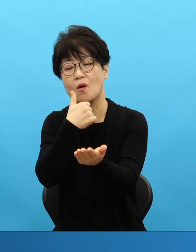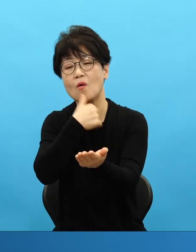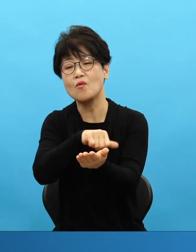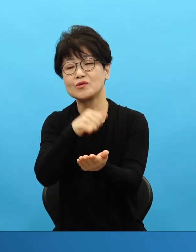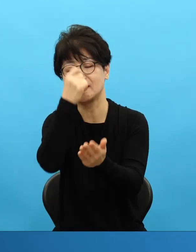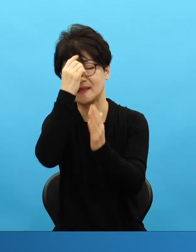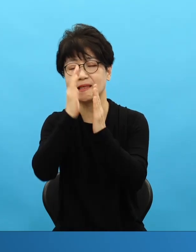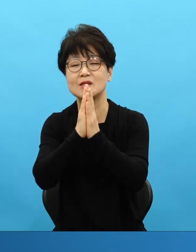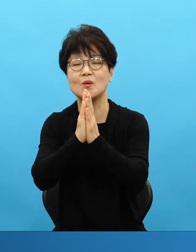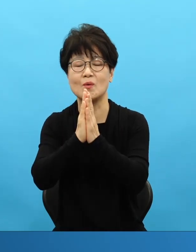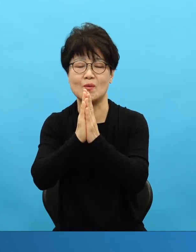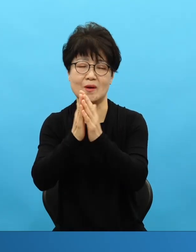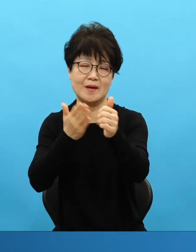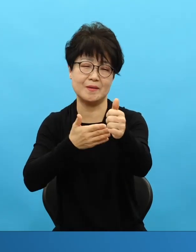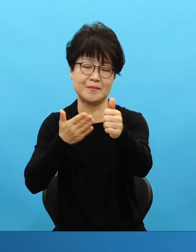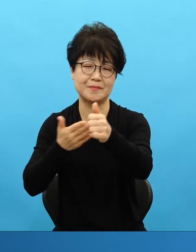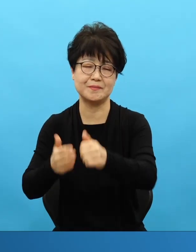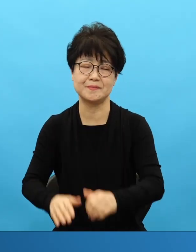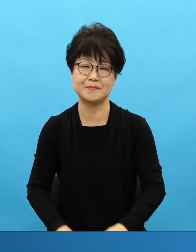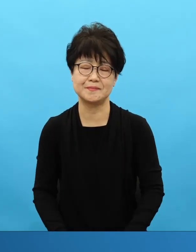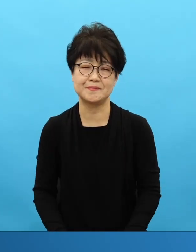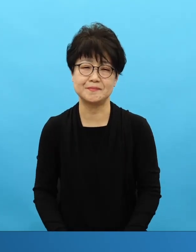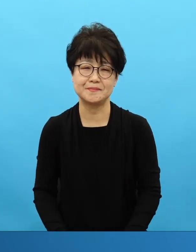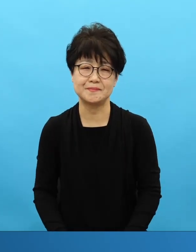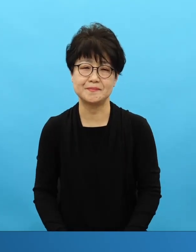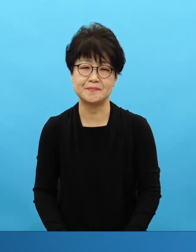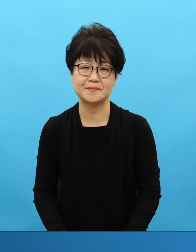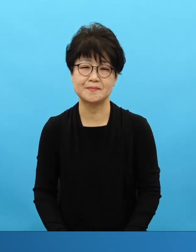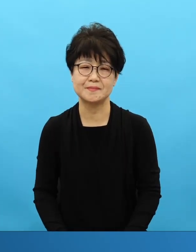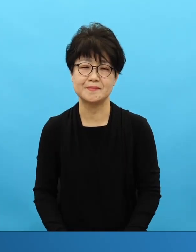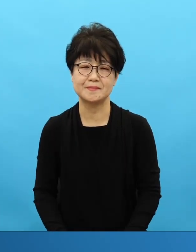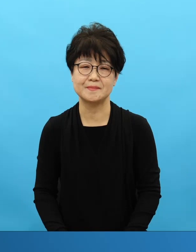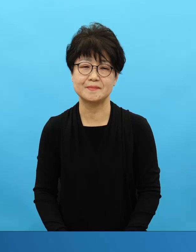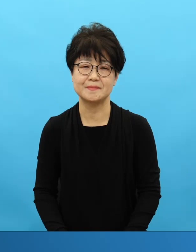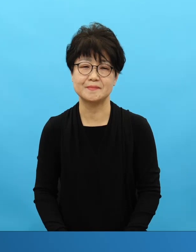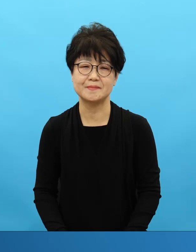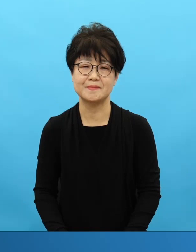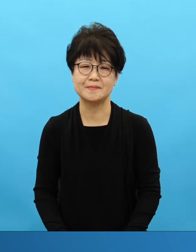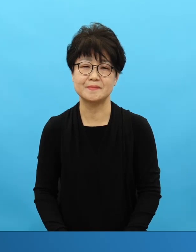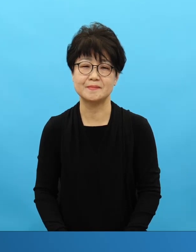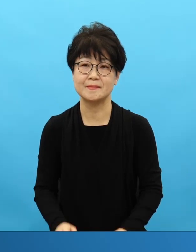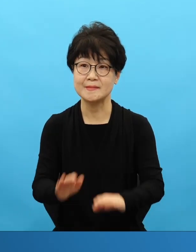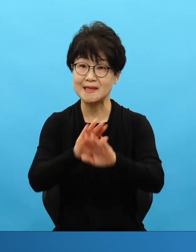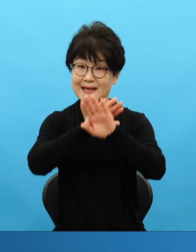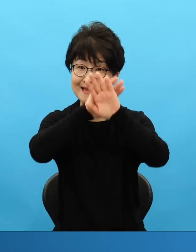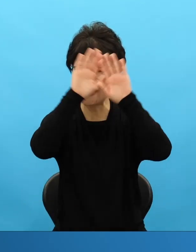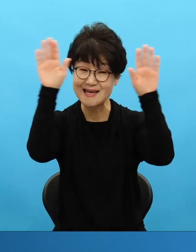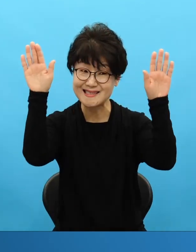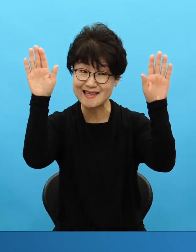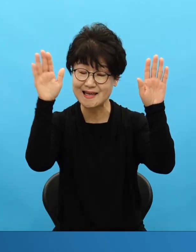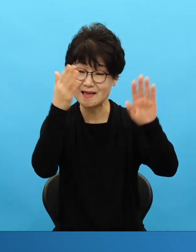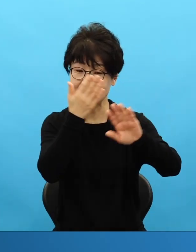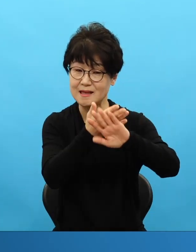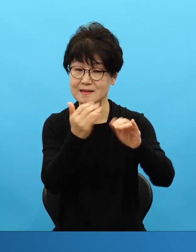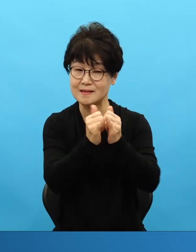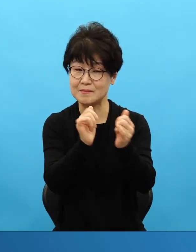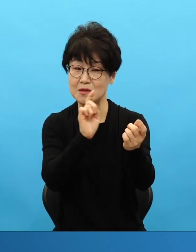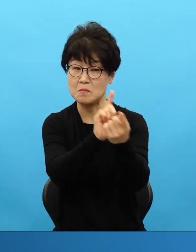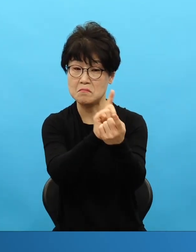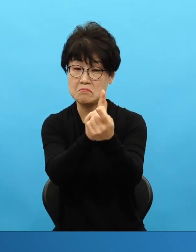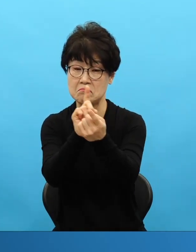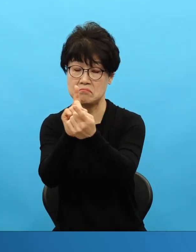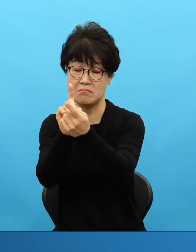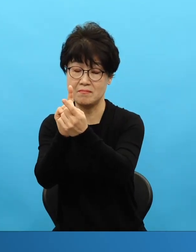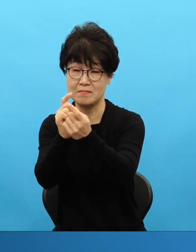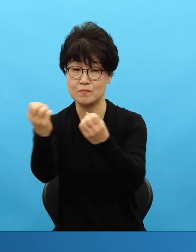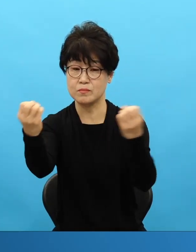5 minutes. 이제 낮에 사람 만나면 뭐 여러 가지 소리 듣습니다. 기도로 바꾸세요. And when you meet people during the day, you will hear so many